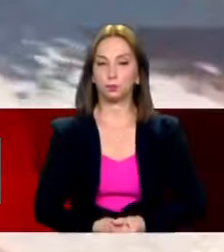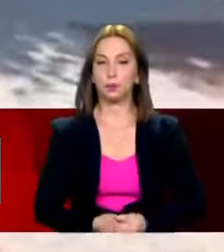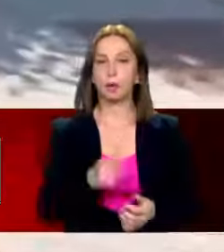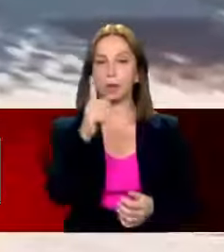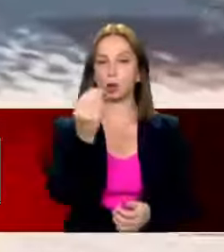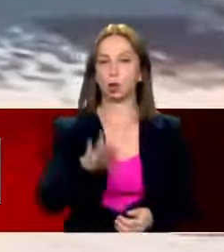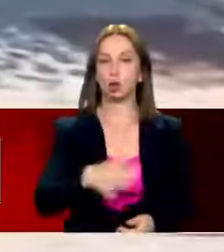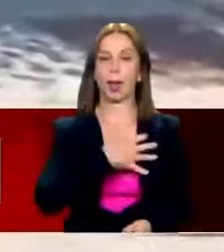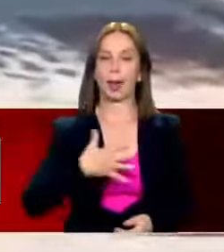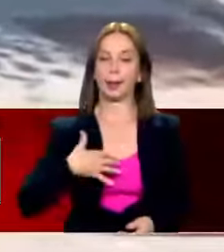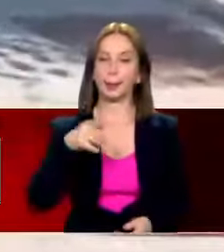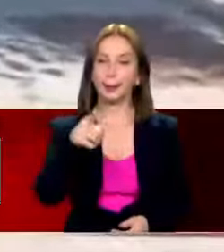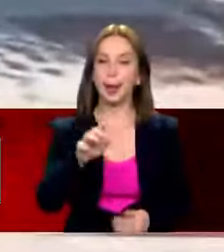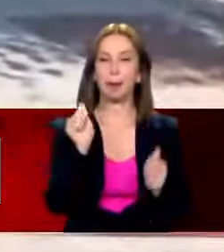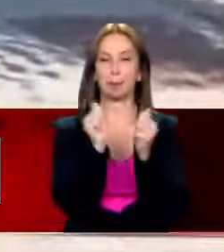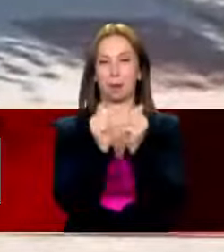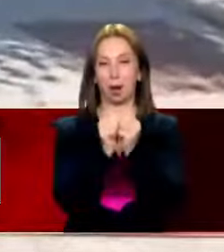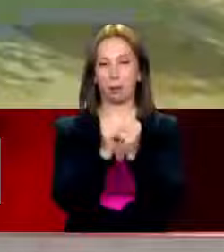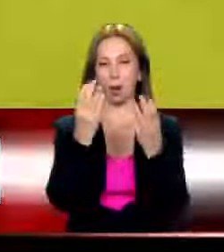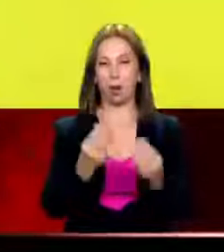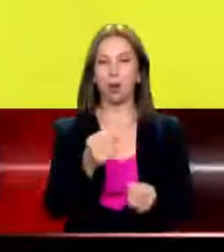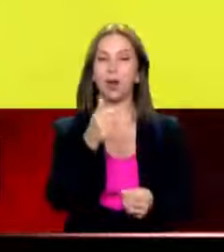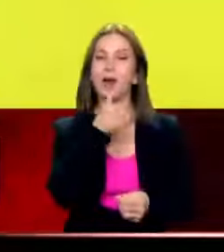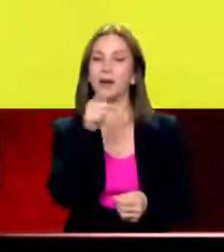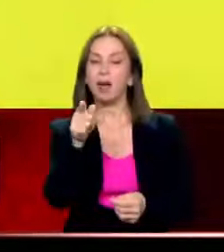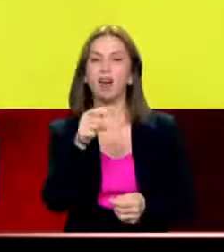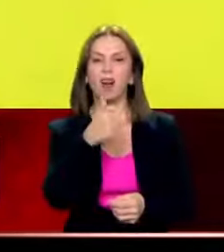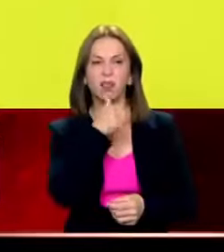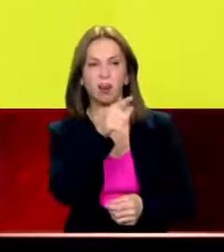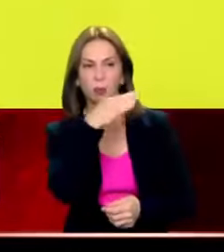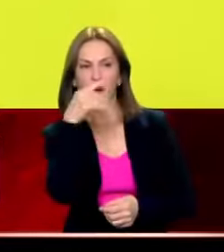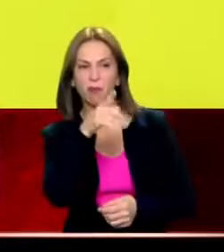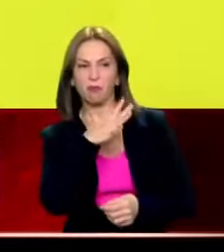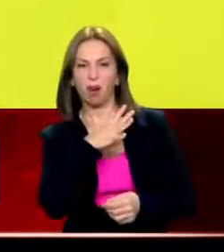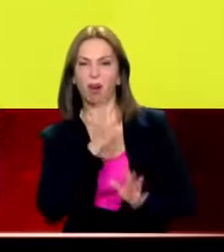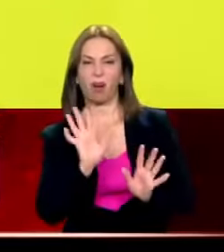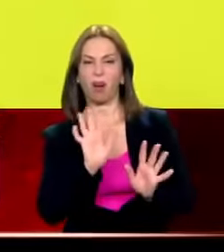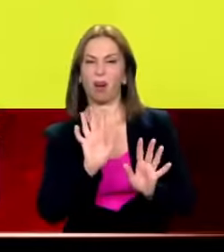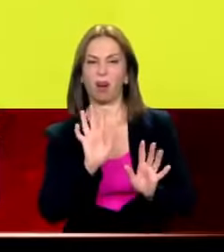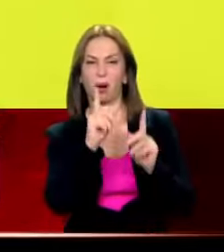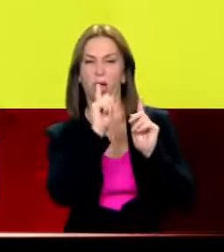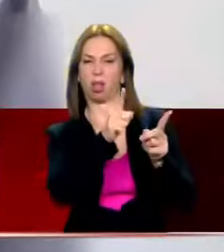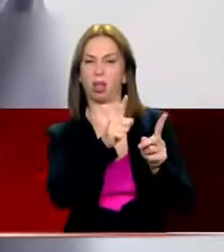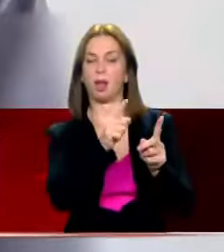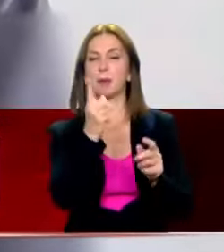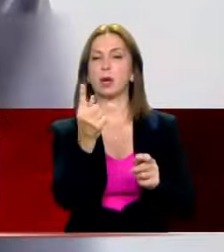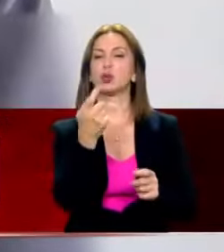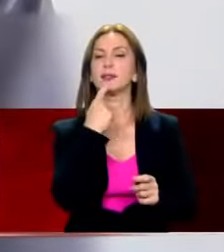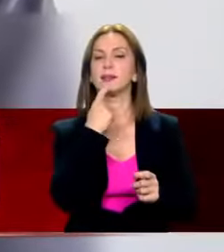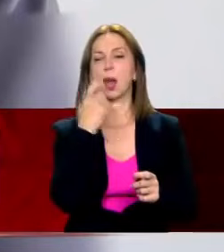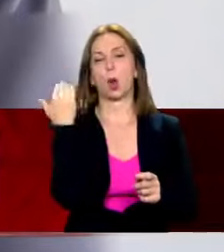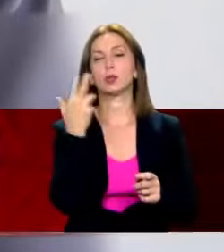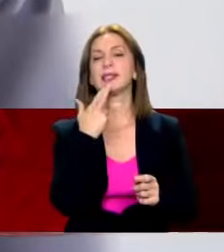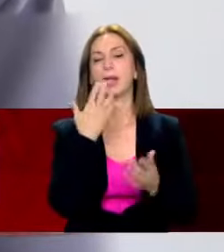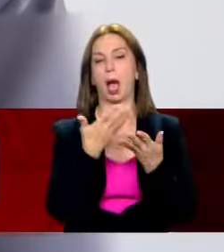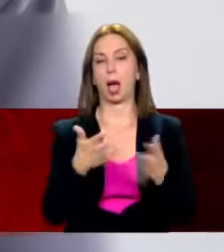Bir çocuk annesi Tuğçe Emir, birliktelik yaşadığı o kişiden madde kullandığı iddiasıyla 1,5 yıl önce ayrılmıştı. Boyladığın